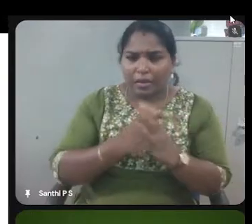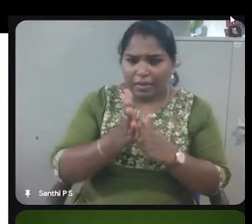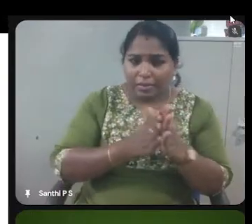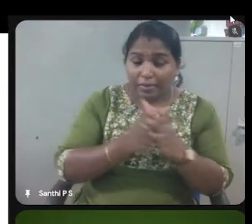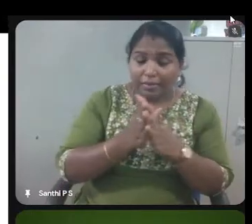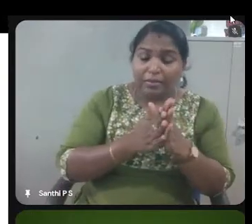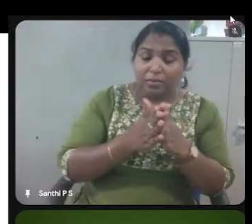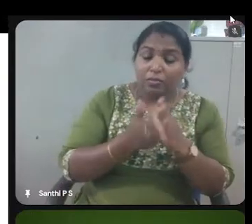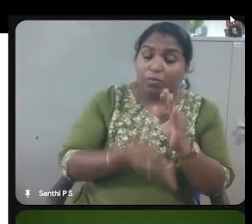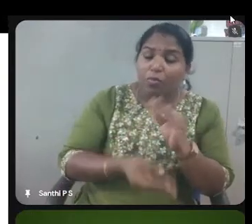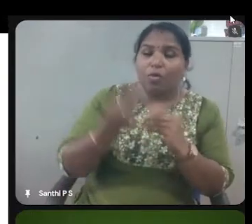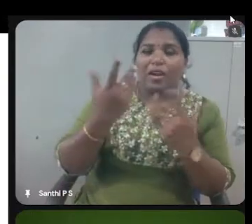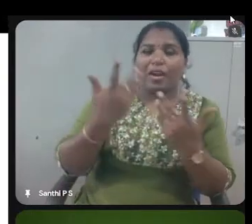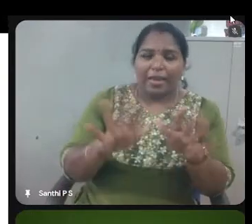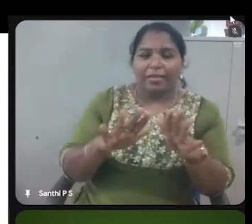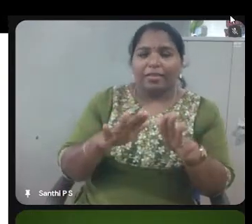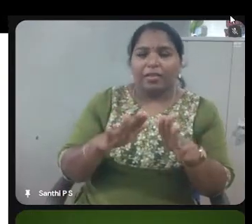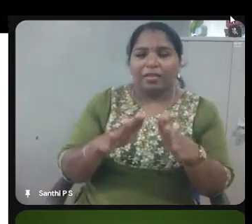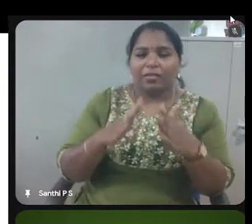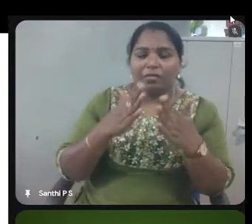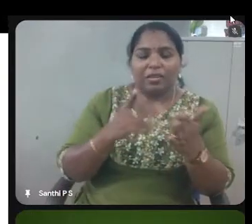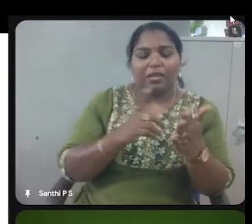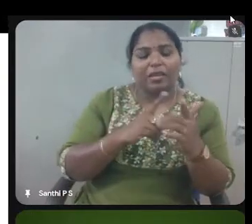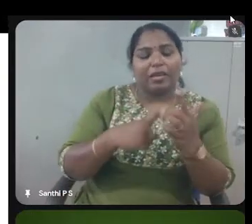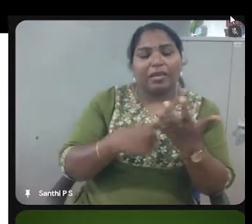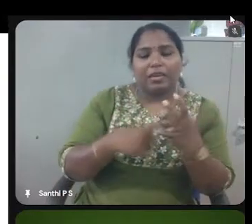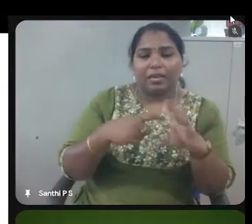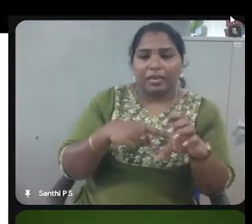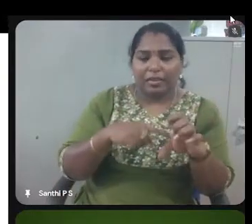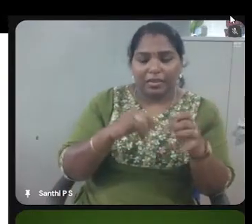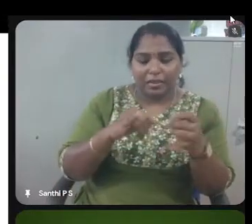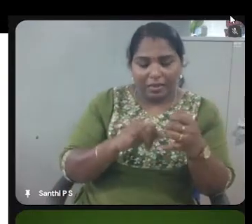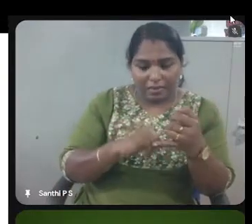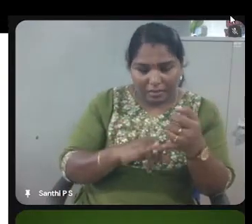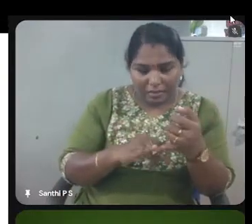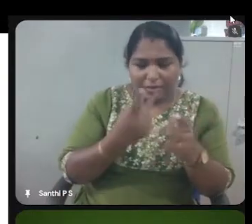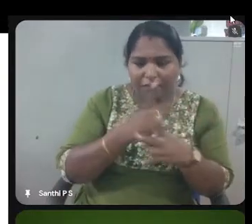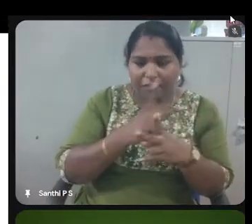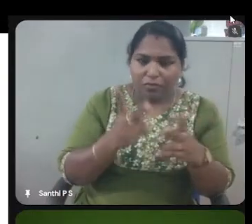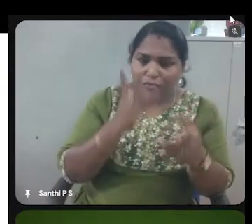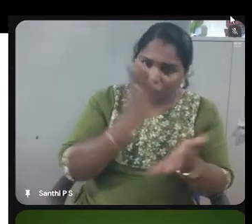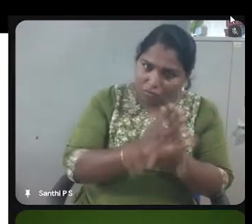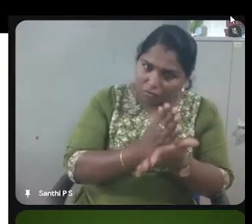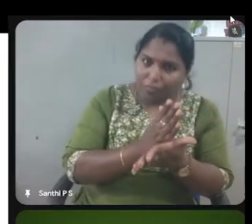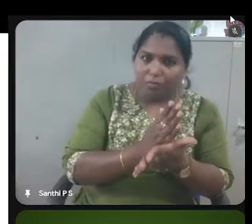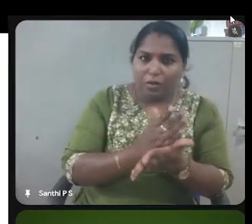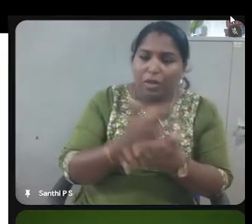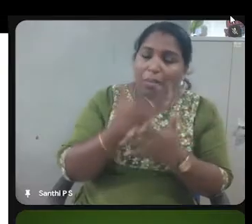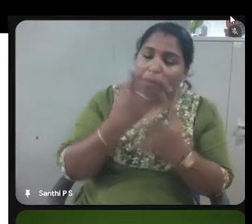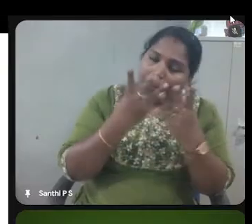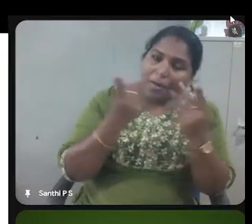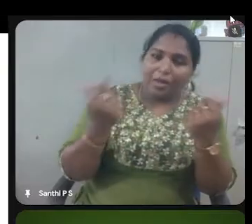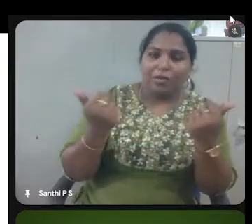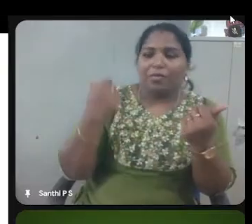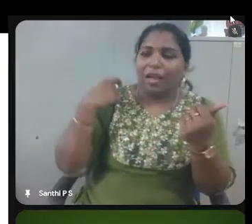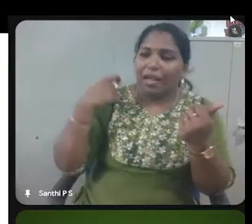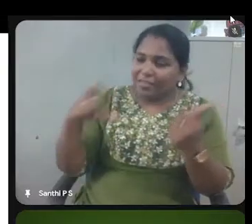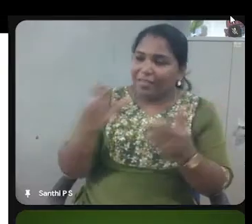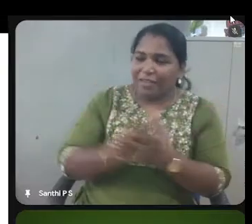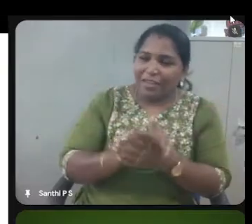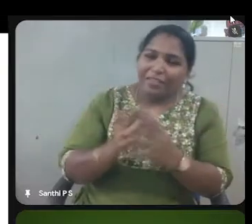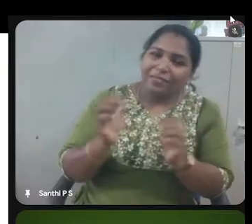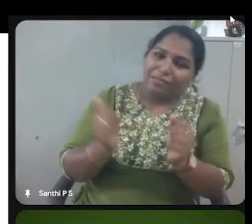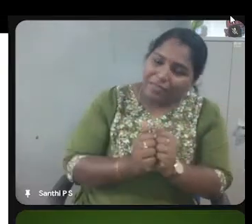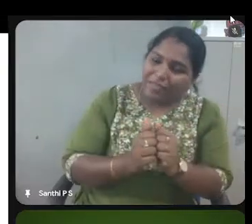അതിൽ കുറെ നേരം ഇരിക്കുമ്പോ തന്നെ ഈ റീൽസ് കാണുന്നതും സ്ക്രീൻ ടൈമിന്റെ ഈ യൂസ് ഒക്കെ കുട്ടി മറക്കാൻ തുടങ്ങും. സോ അതുപോലെ